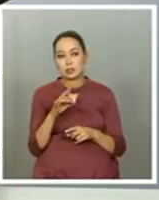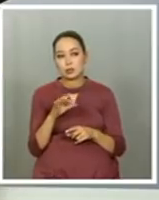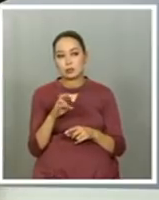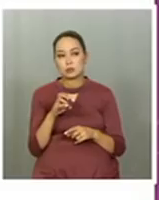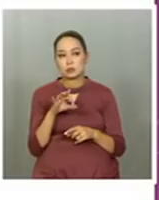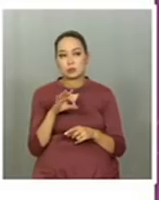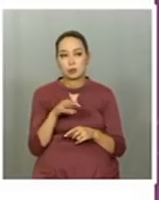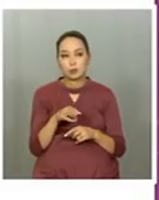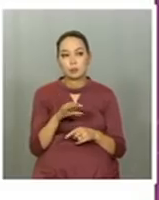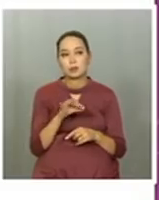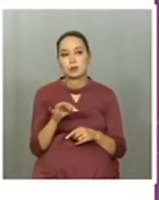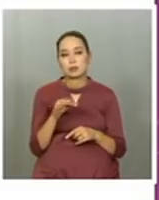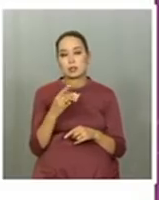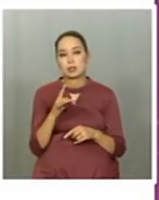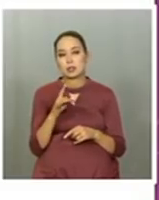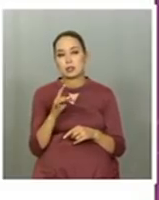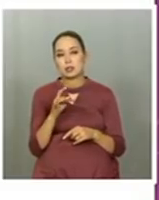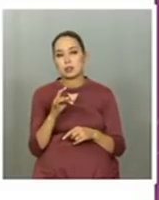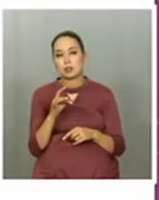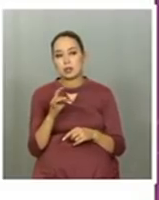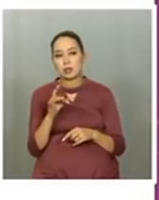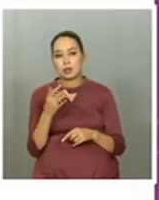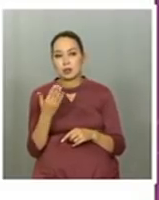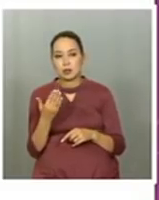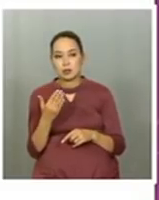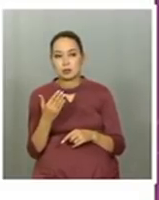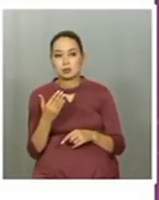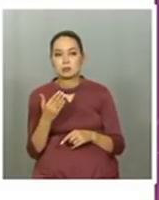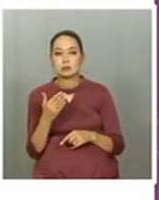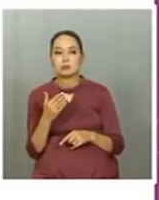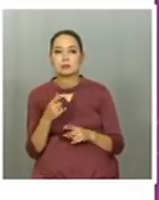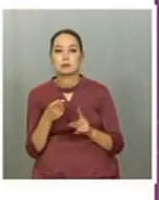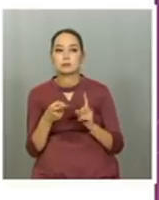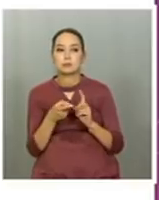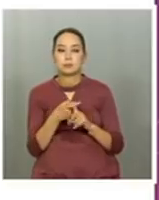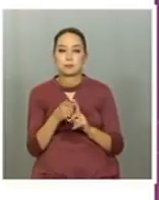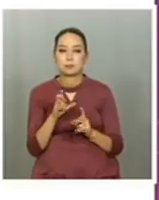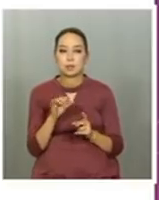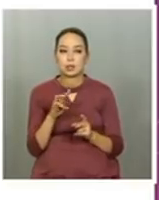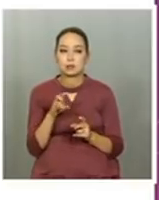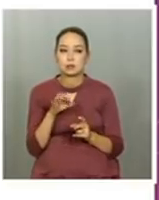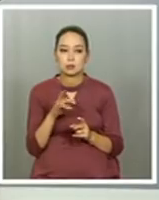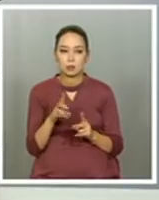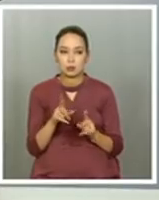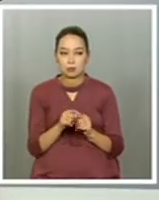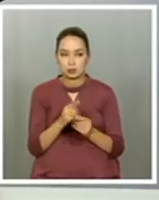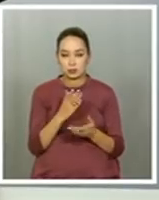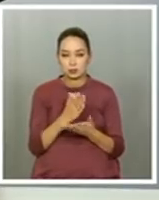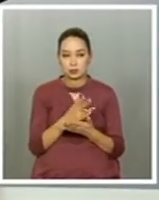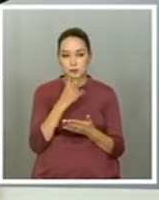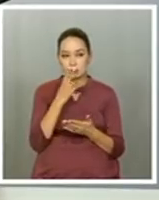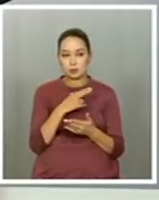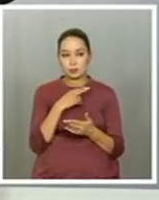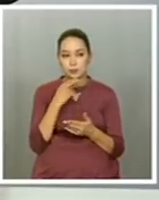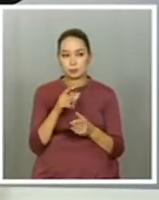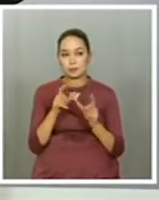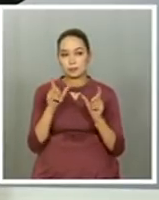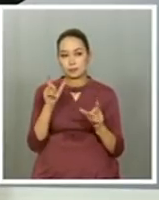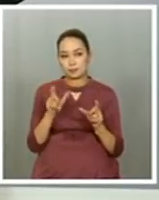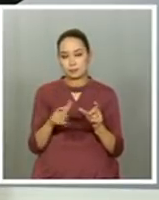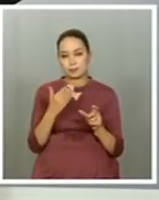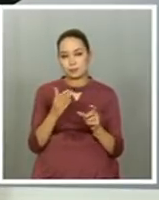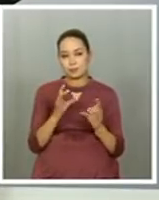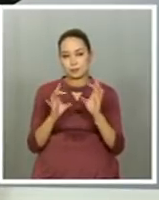радикалынан тұратынын білесіздер. Ендеше фенолдың гидроксотопқа байланысты реакцияларын, сондай ақ фенолдың бензол